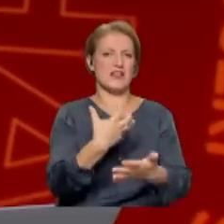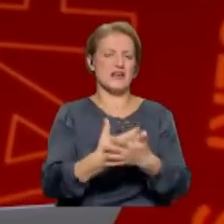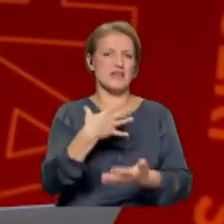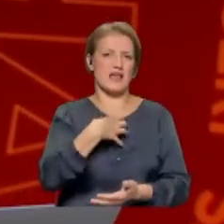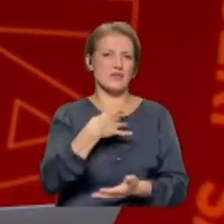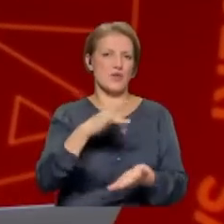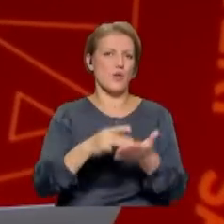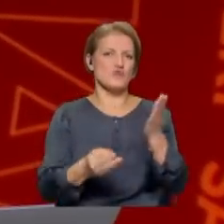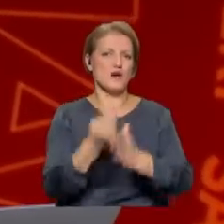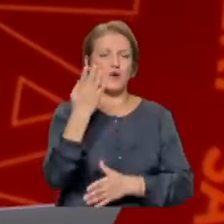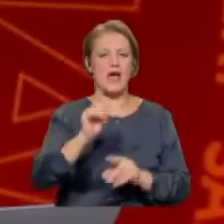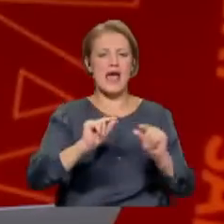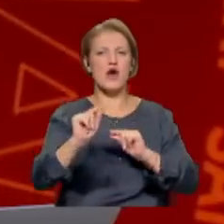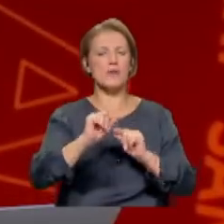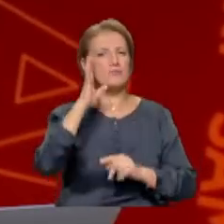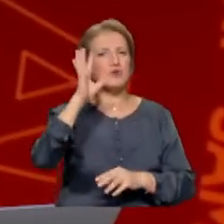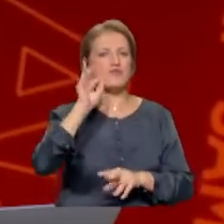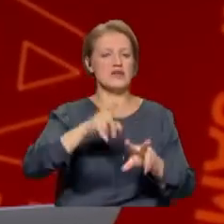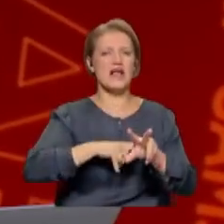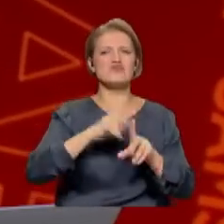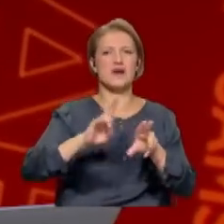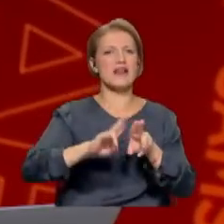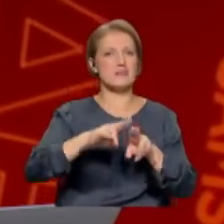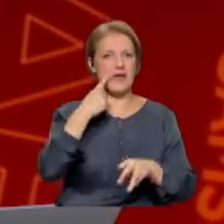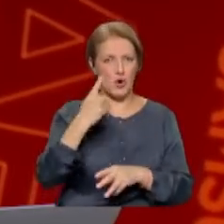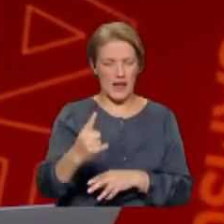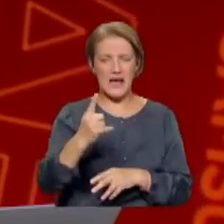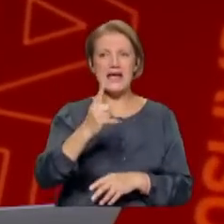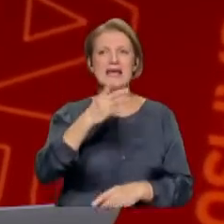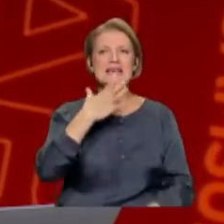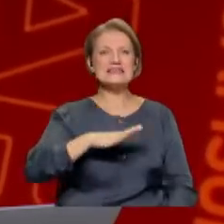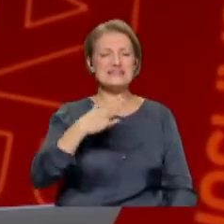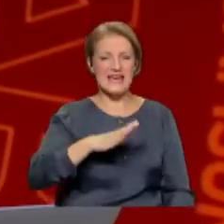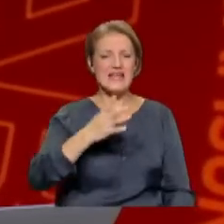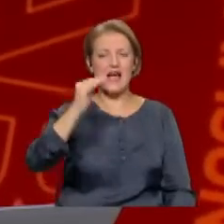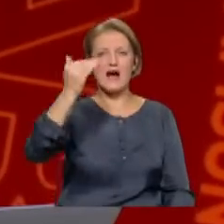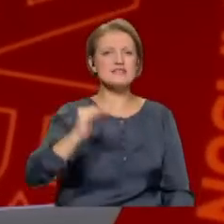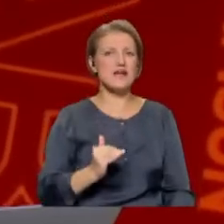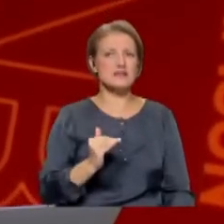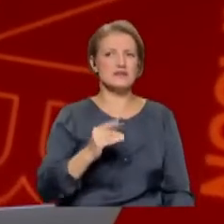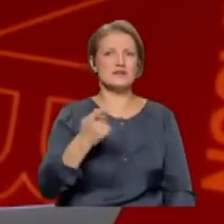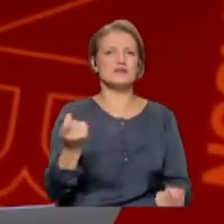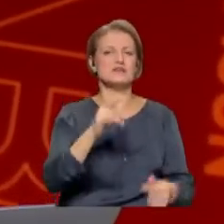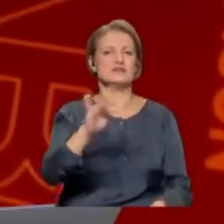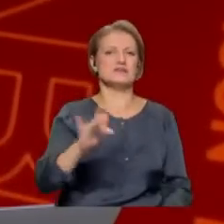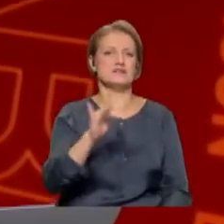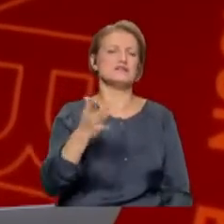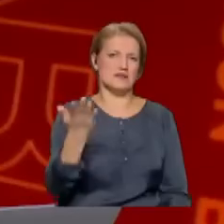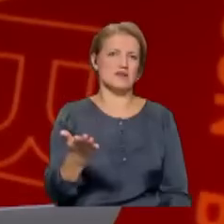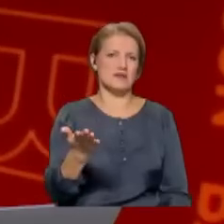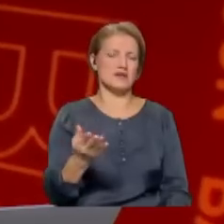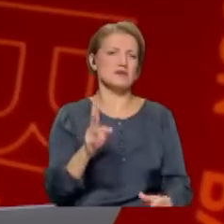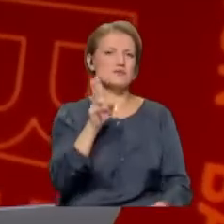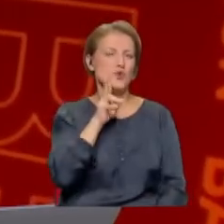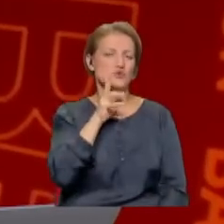kendini gösteriyor. Ekonomi profesörü Yalçın Karatepe'ye göre talebin azaldığı sektörde işsizlik kaçınılmaz